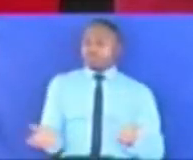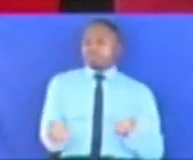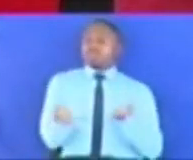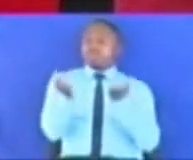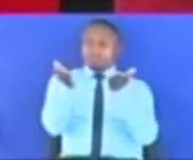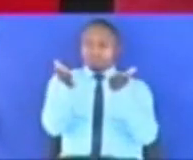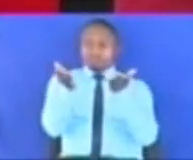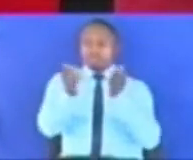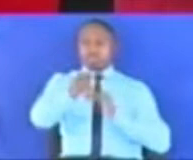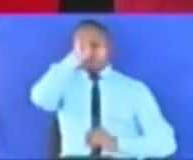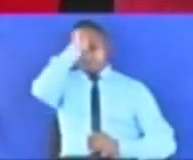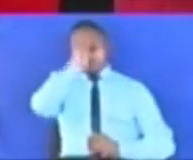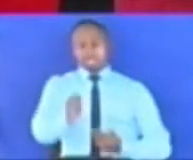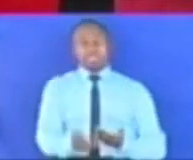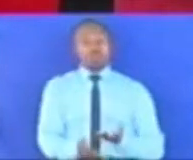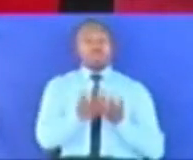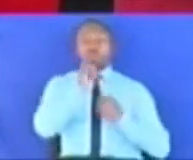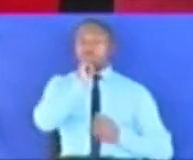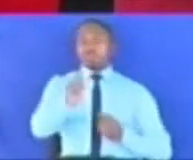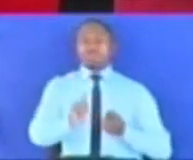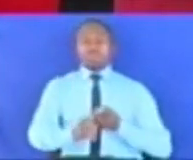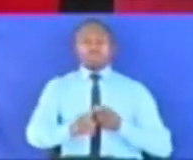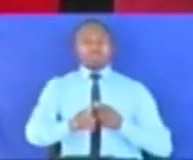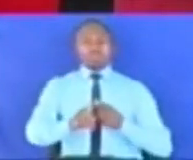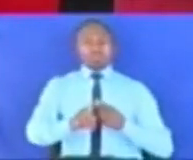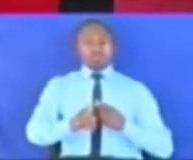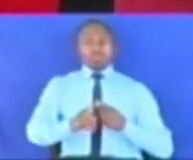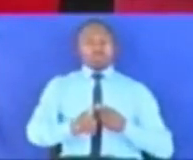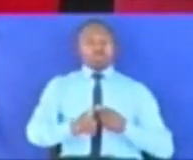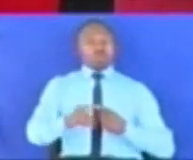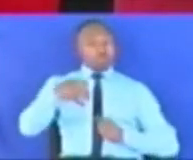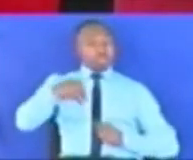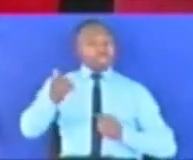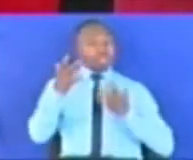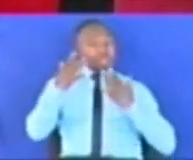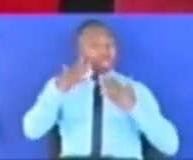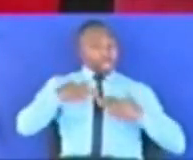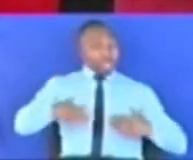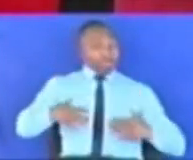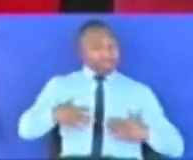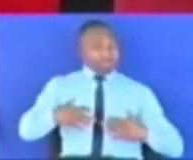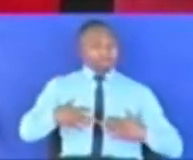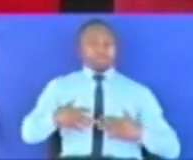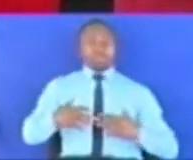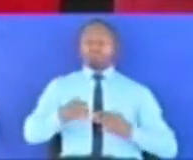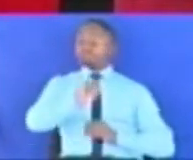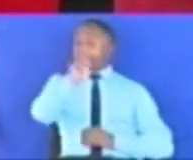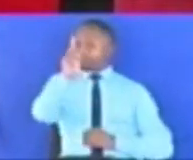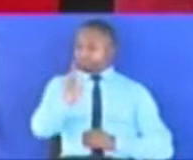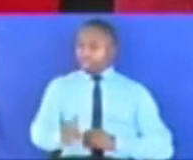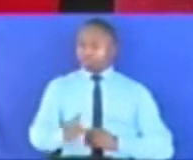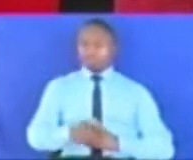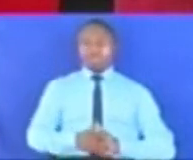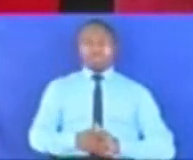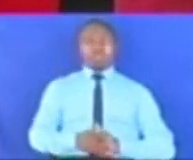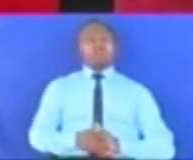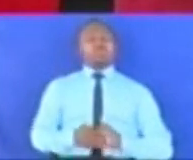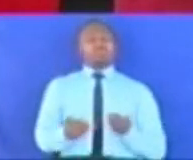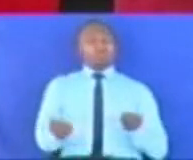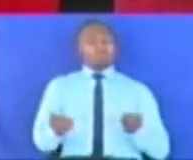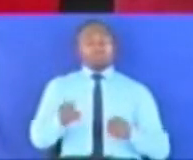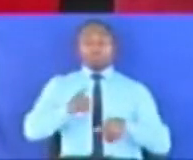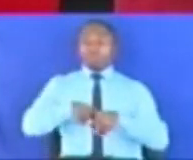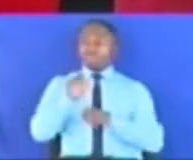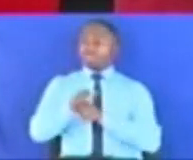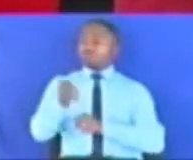maendeleo. Mheshimiwa Naibu Spika, swali kwa Wizara ya Afya, Wazee, Jinsia na Watoto. Tumekuwa